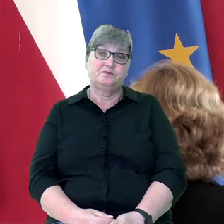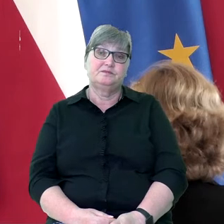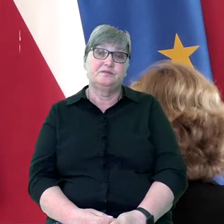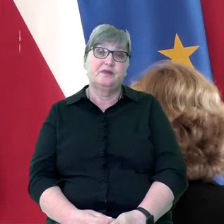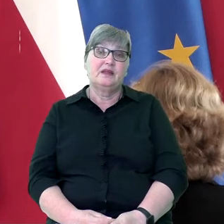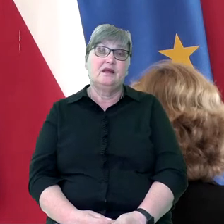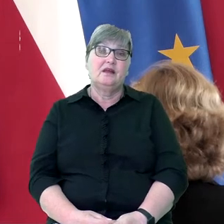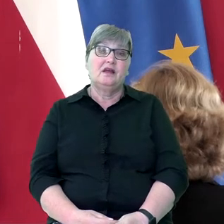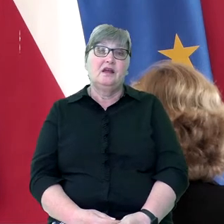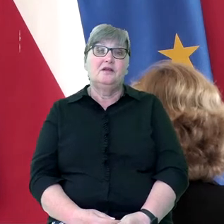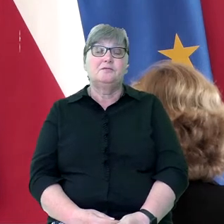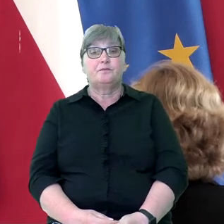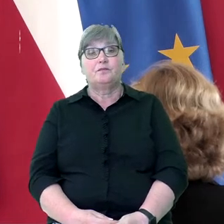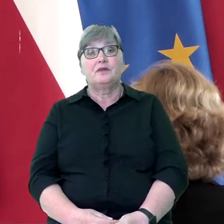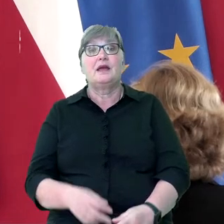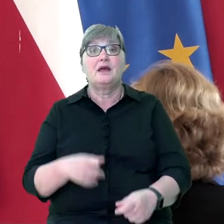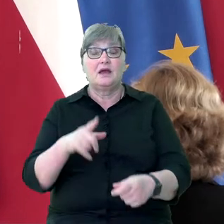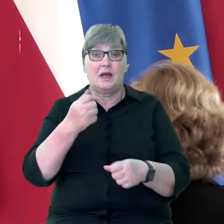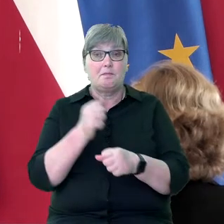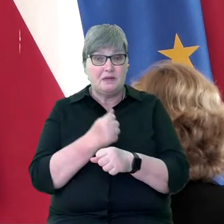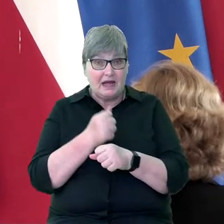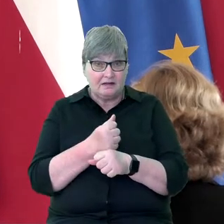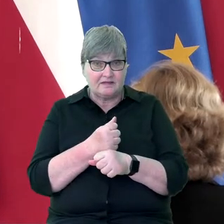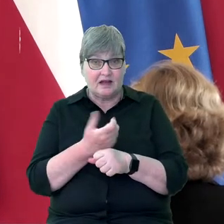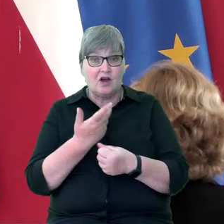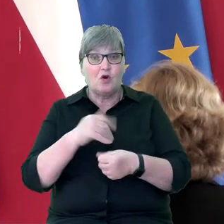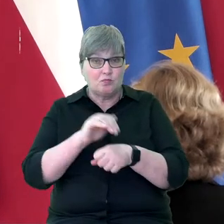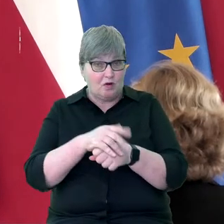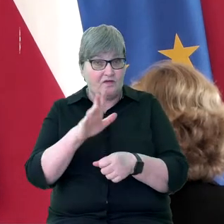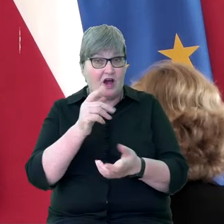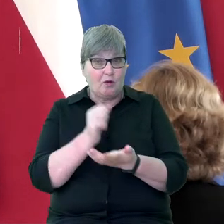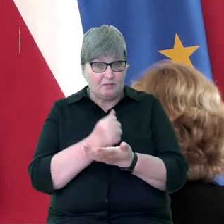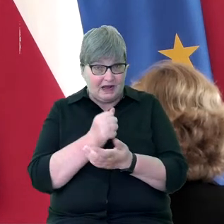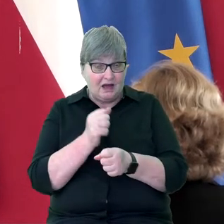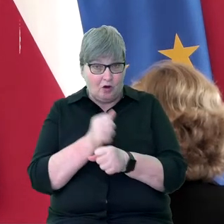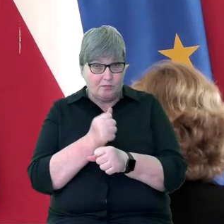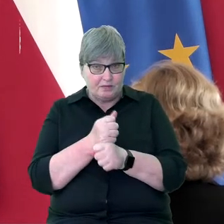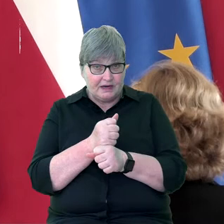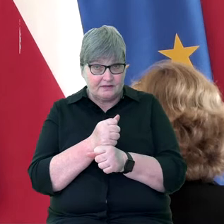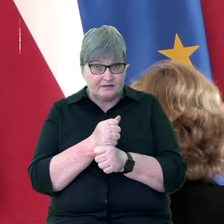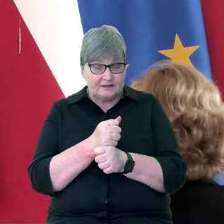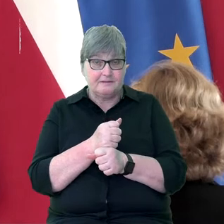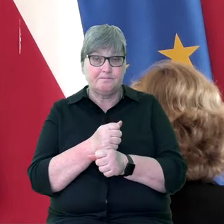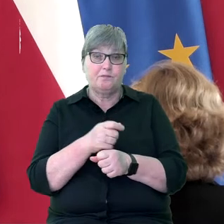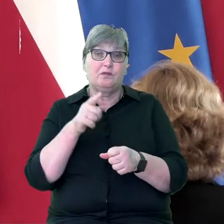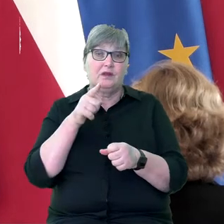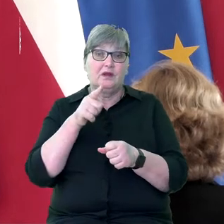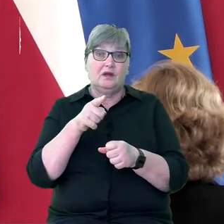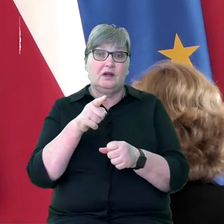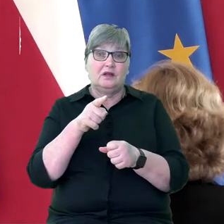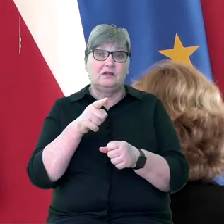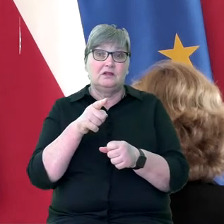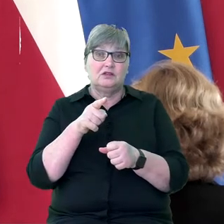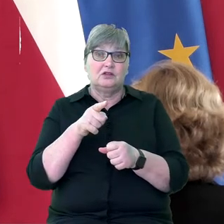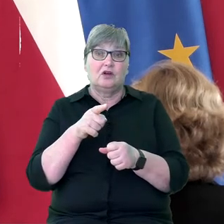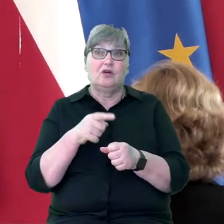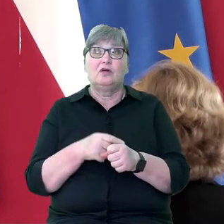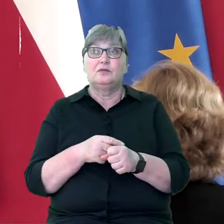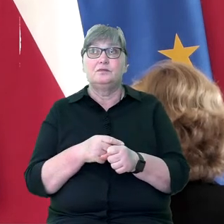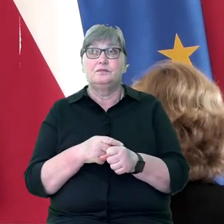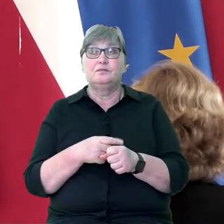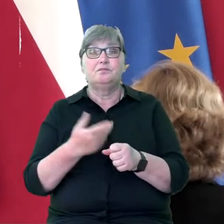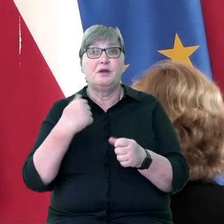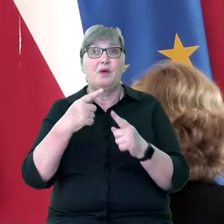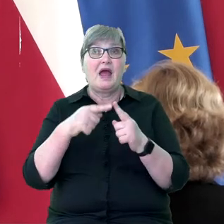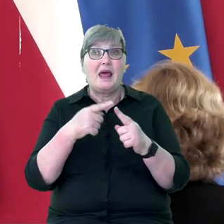Stosunek urzędniczy, stosunek służby cywilnej zgodnie z założeniami miał wyróżniać się następującymi elementami.